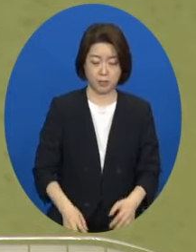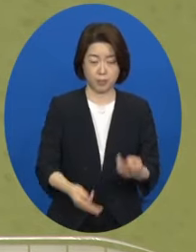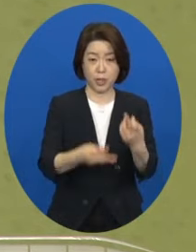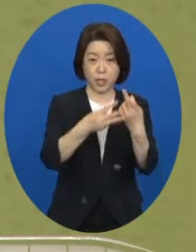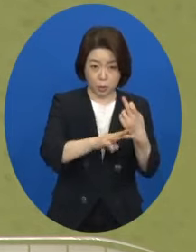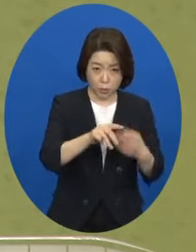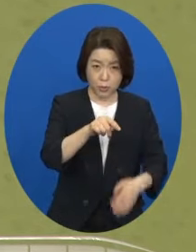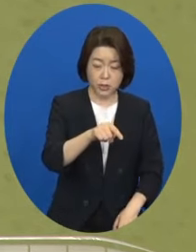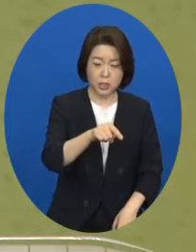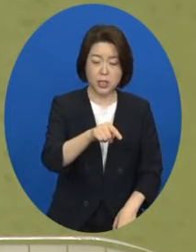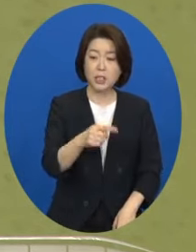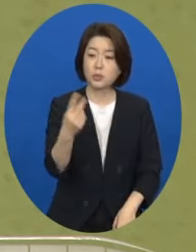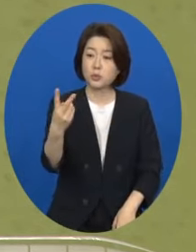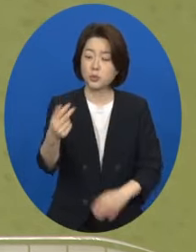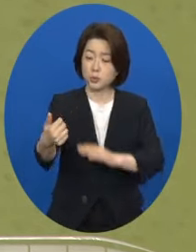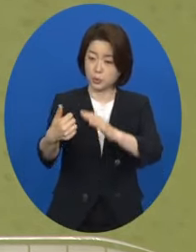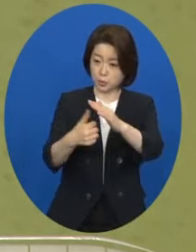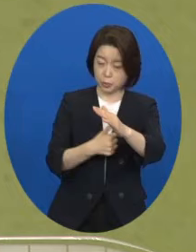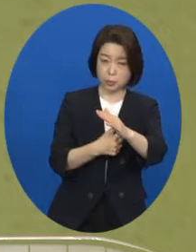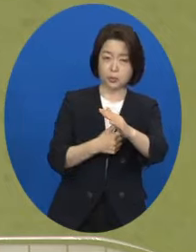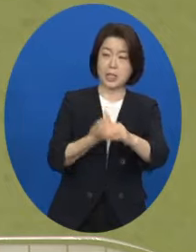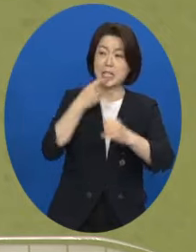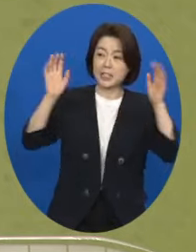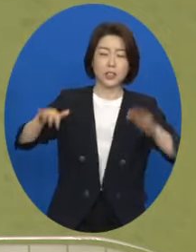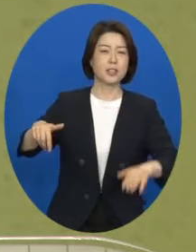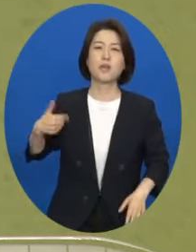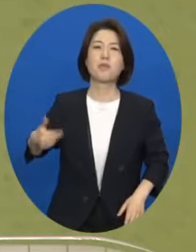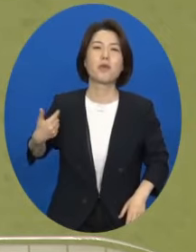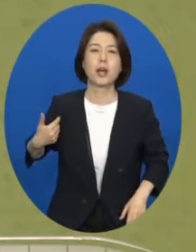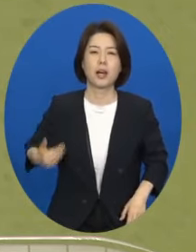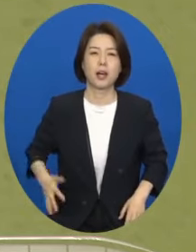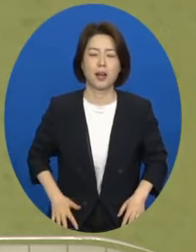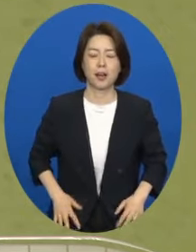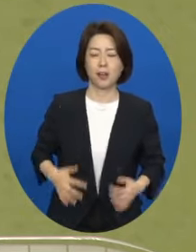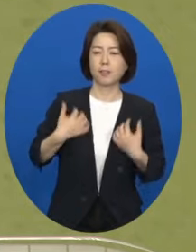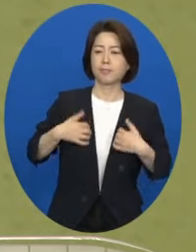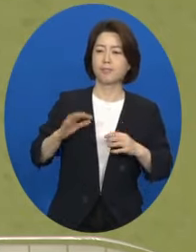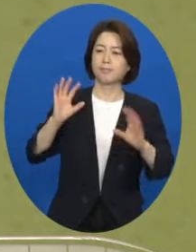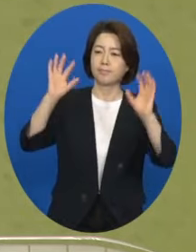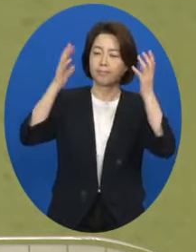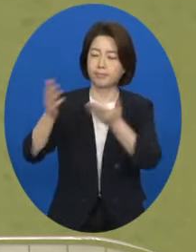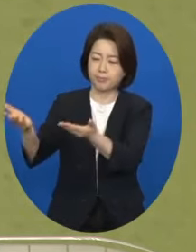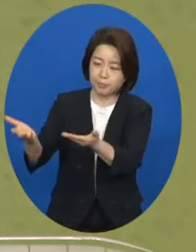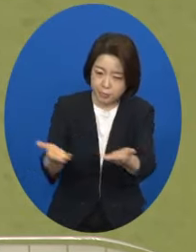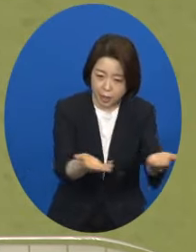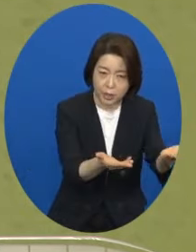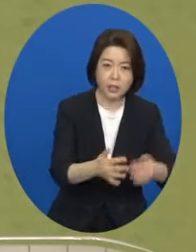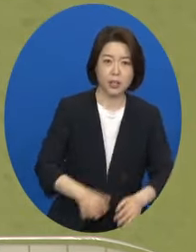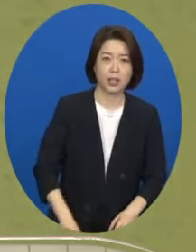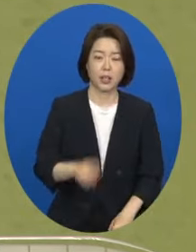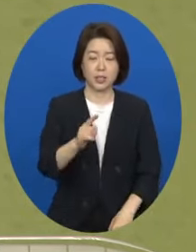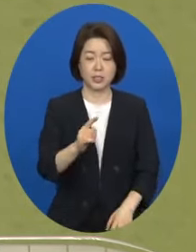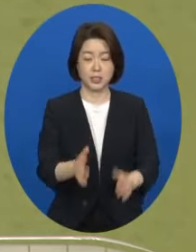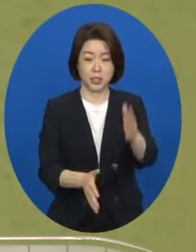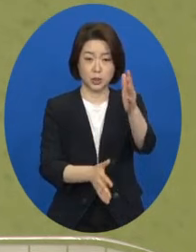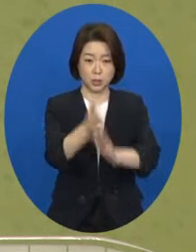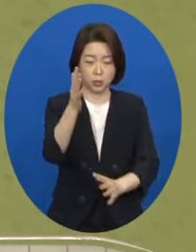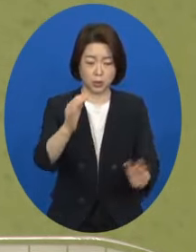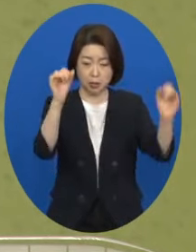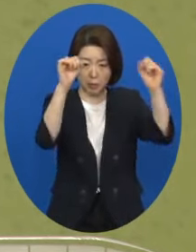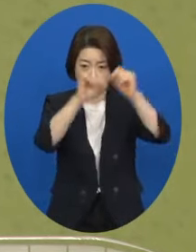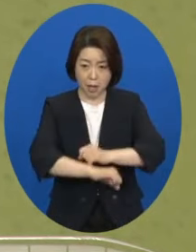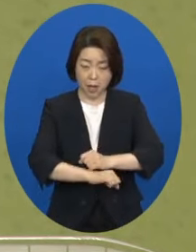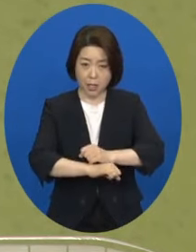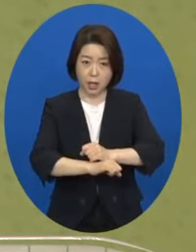두 방문객, 천사인 줄 몰랐죠. 환대해서 영접했는데 글쎄 이 도시를 멸망시킨다는 이야기를